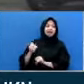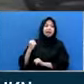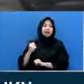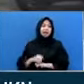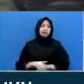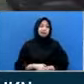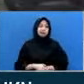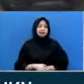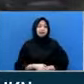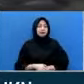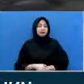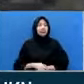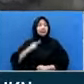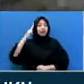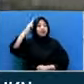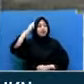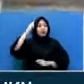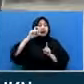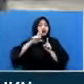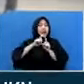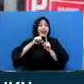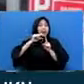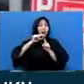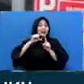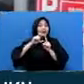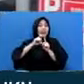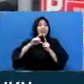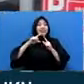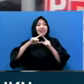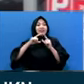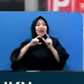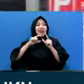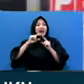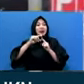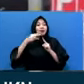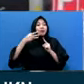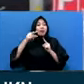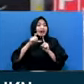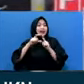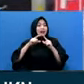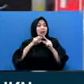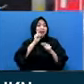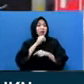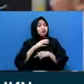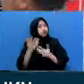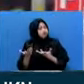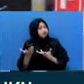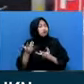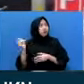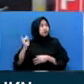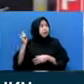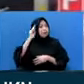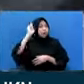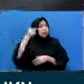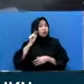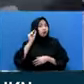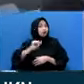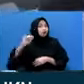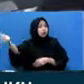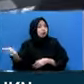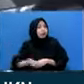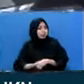asperda Kalimantan Timur menyebut sudah ada tanda tangan perjanjian dengan pemerintah terkait dengan pengadaan mobil yang memfasilitasi